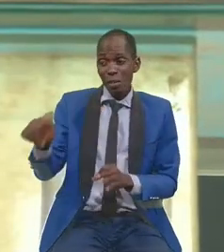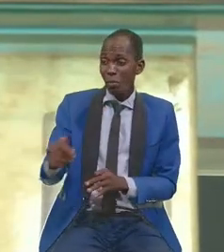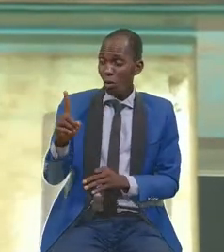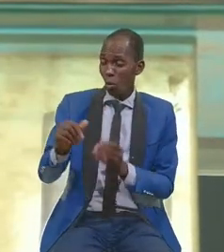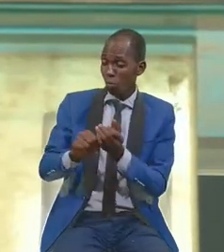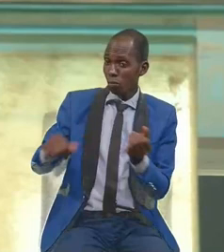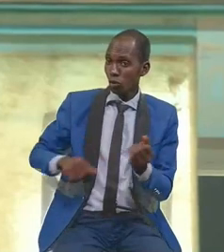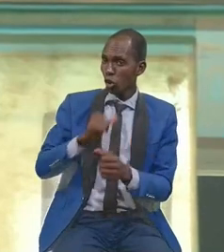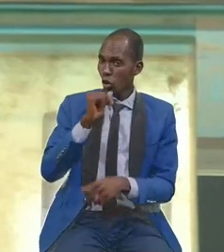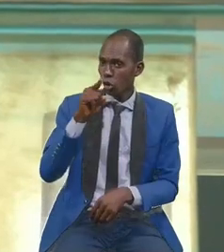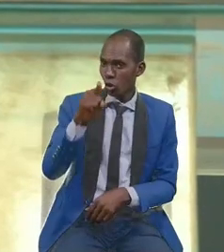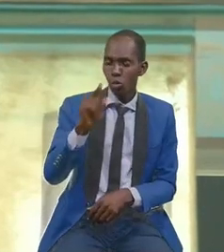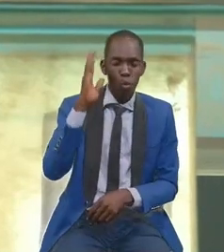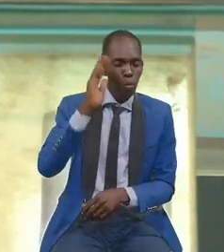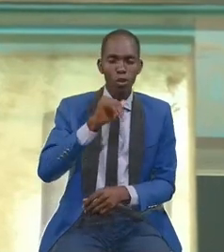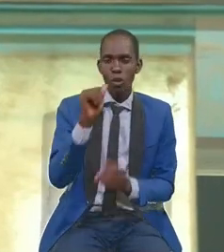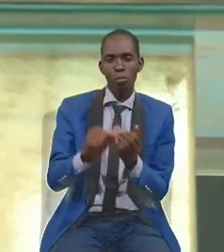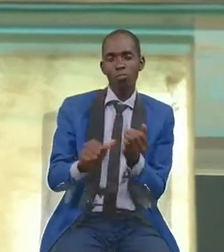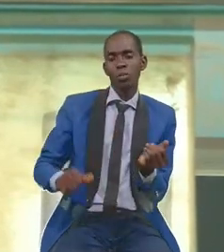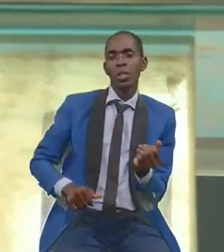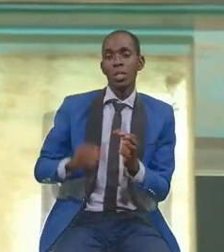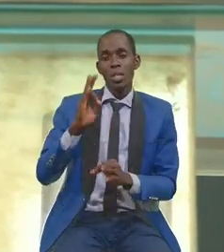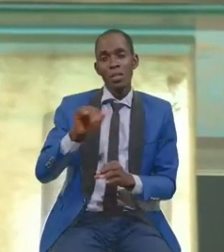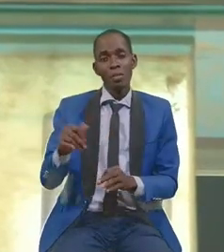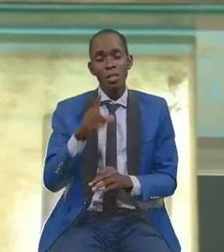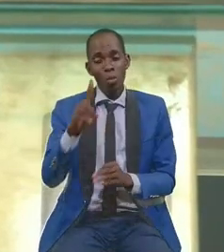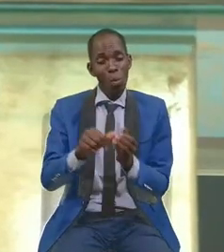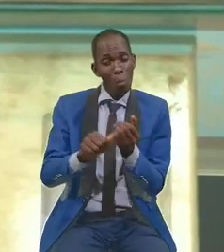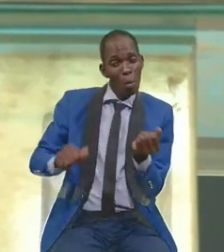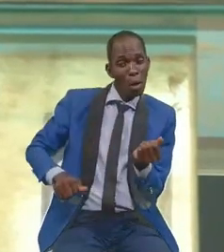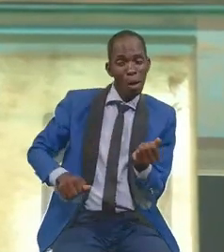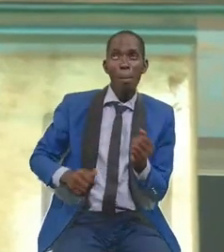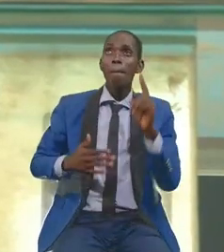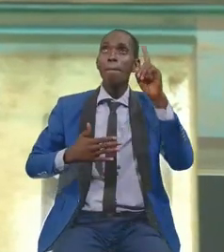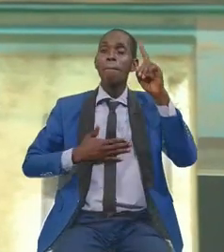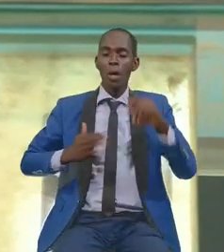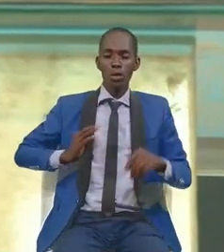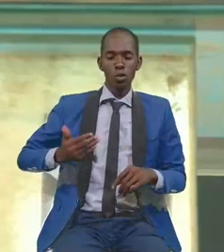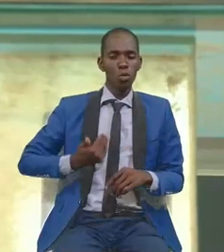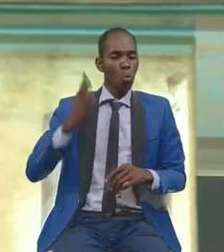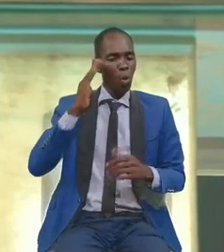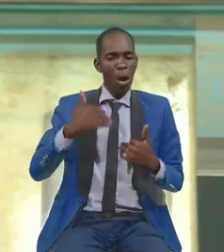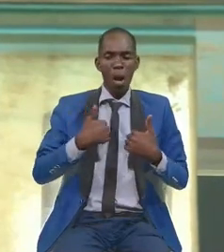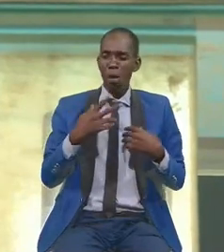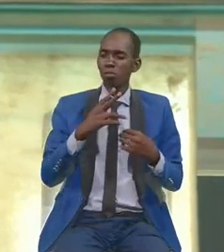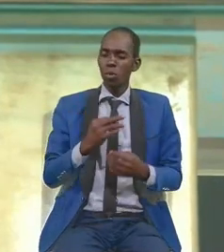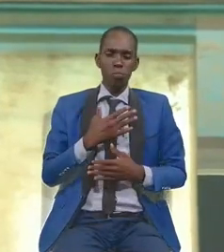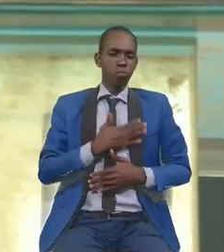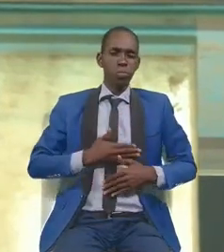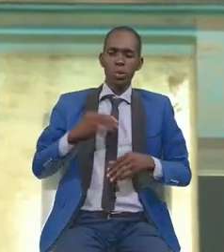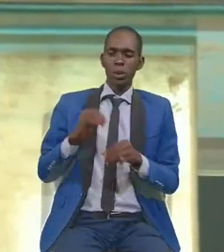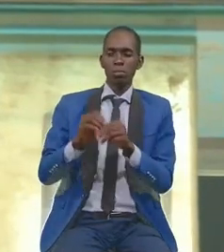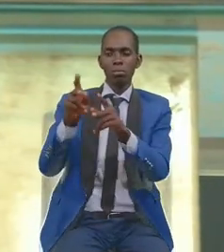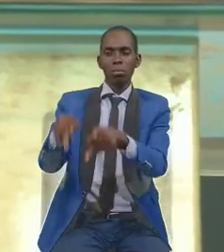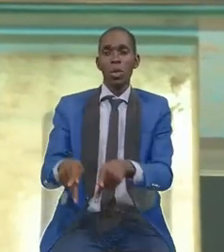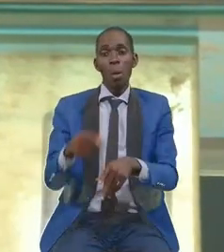n'allez pas vous retirer. S'il se retire, mon âme n'aura pas plaisir en lui. Mais nous ne sommes pas de ceux